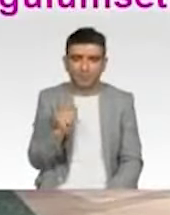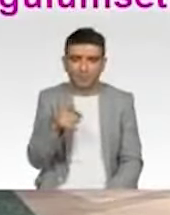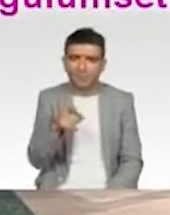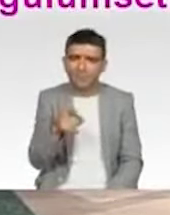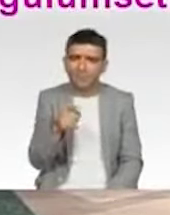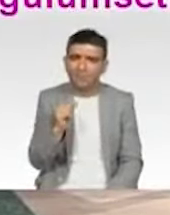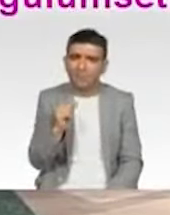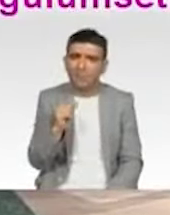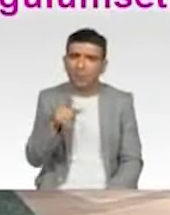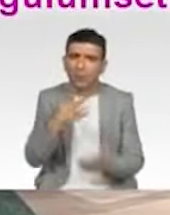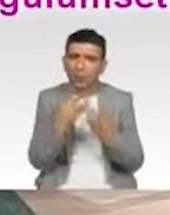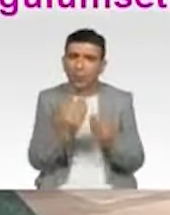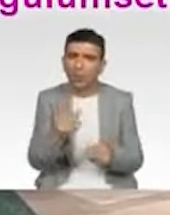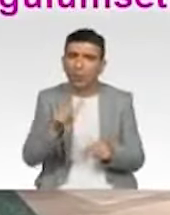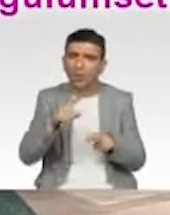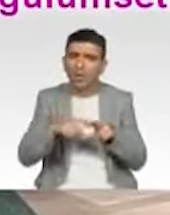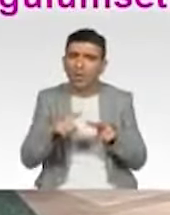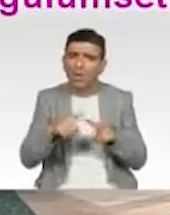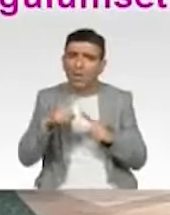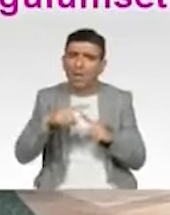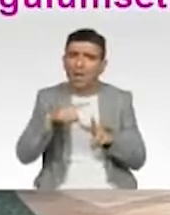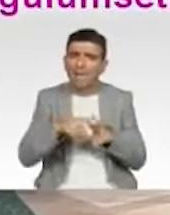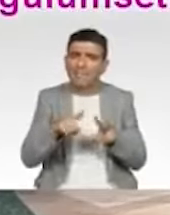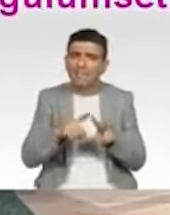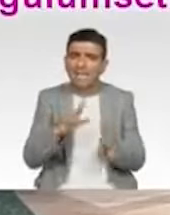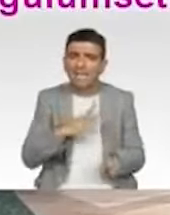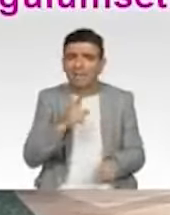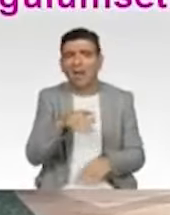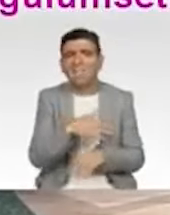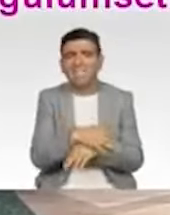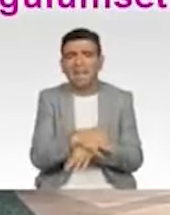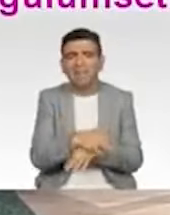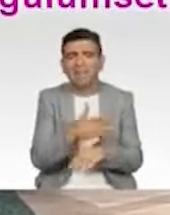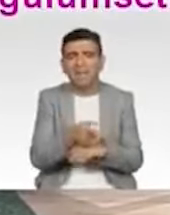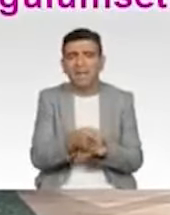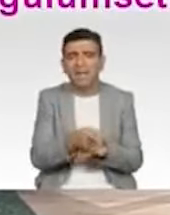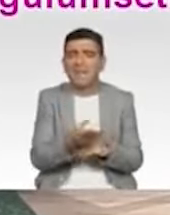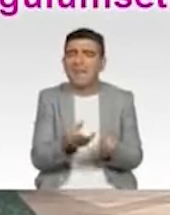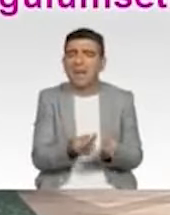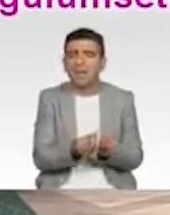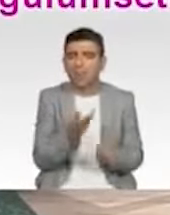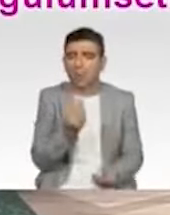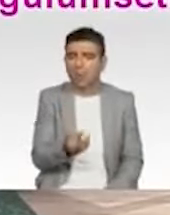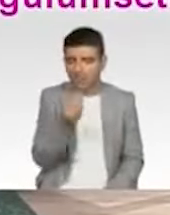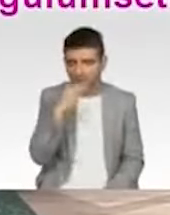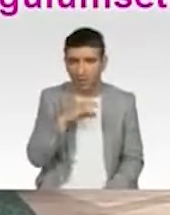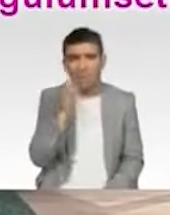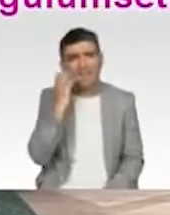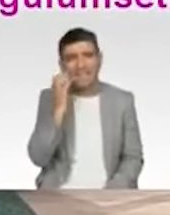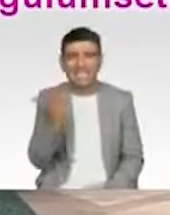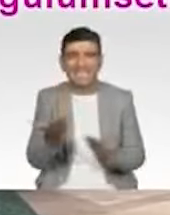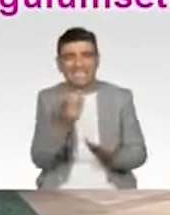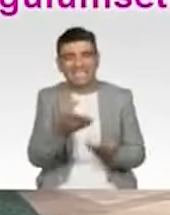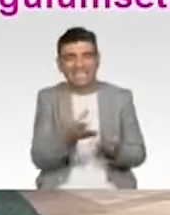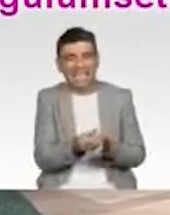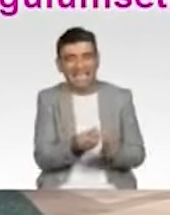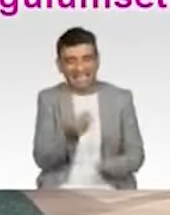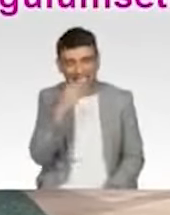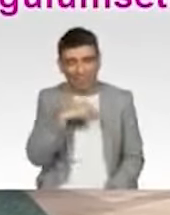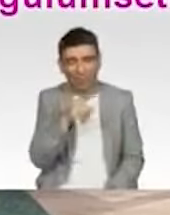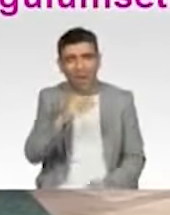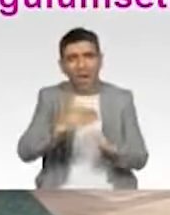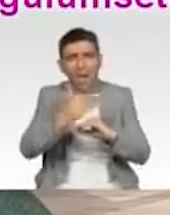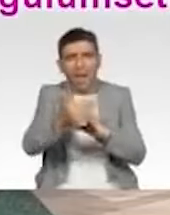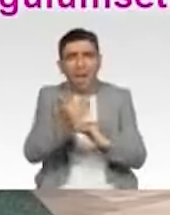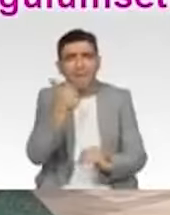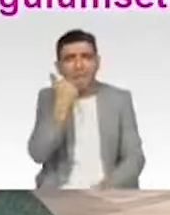de var orada kuru. Yani sebze aslında hem taze olarak tüketebilir. Patates nasıl böyle taze tüketebilir? Şu arkadaki